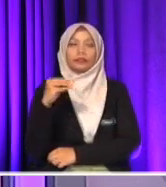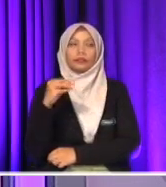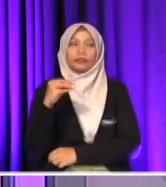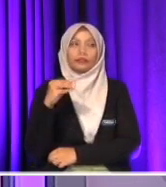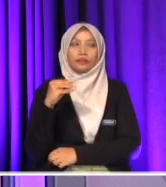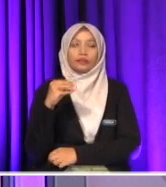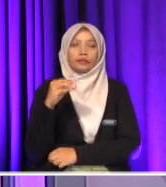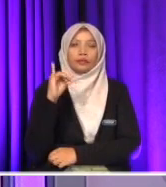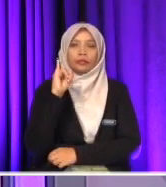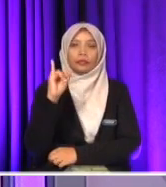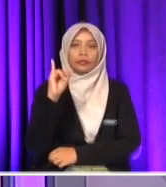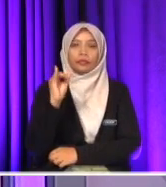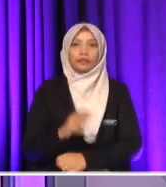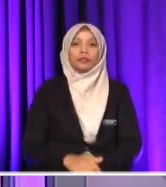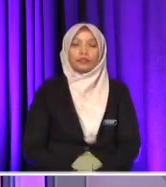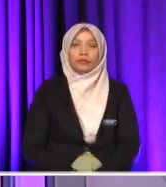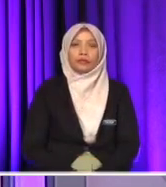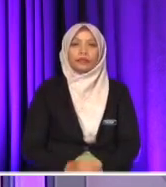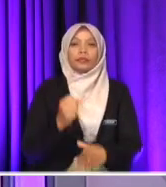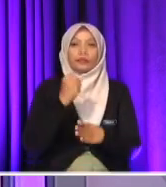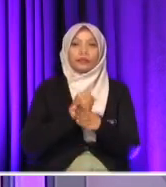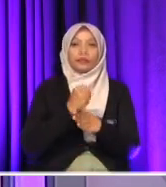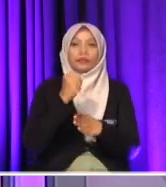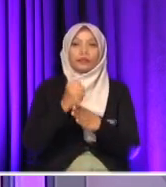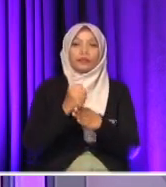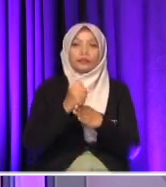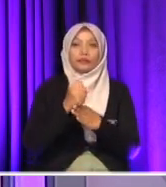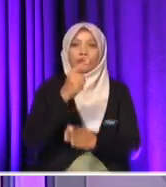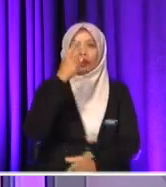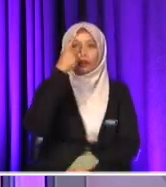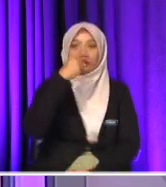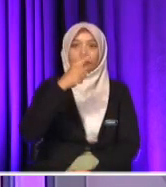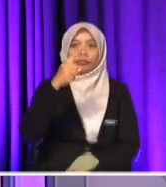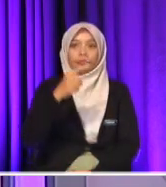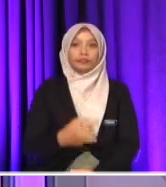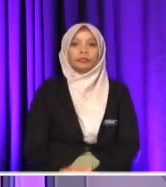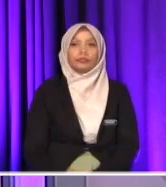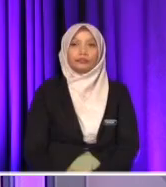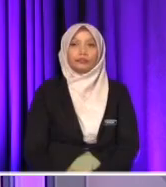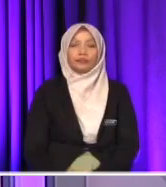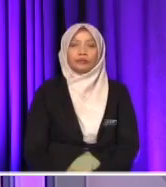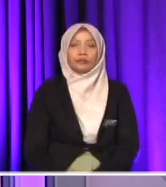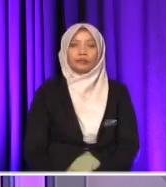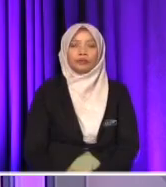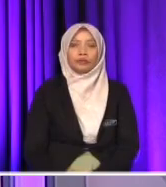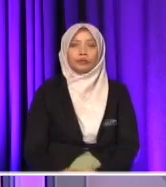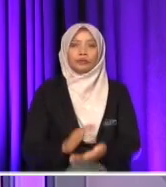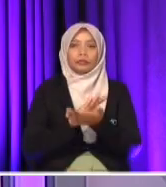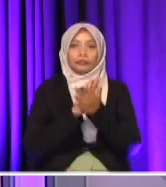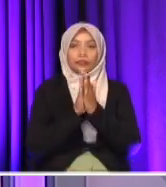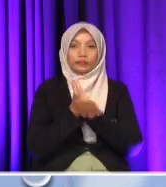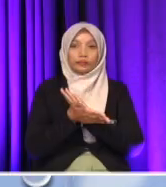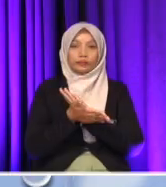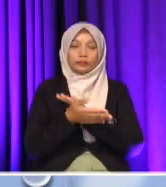gabung tiga-tiga. Okey, ataupun dan untuk hukum Ohm ni tadi kita boleh apply kan. Okey, kita ada